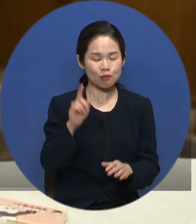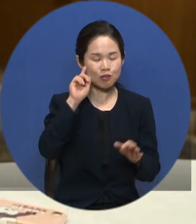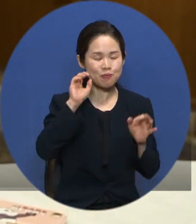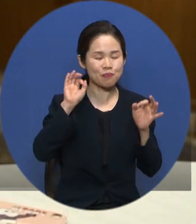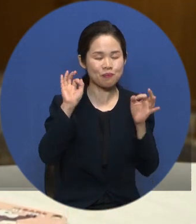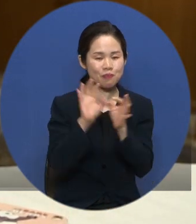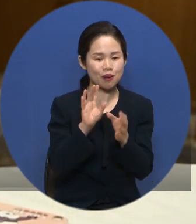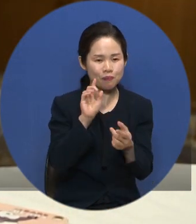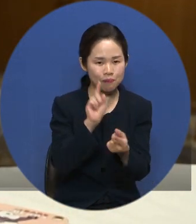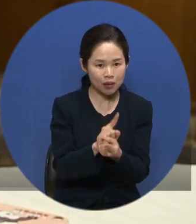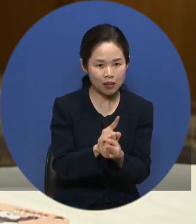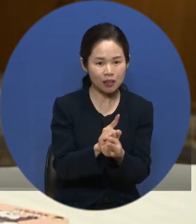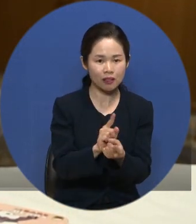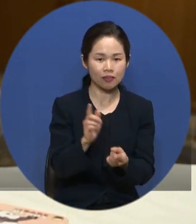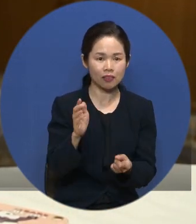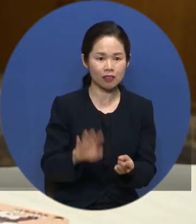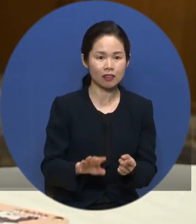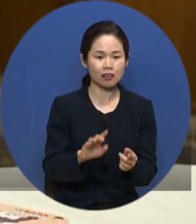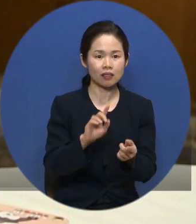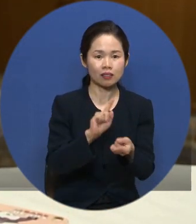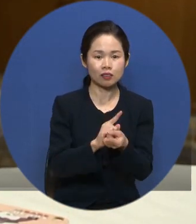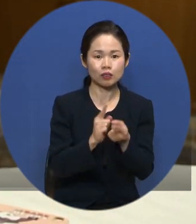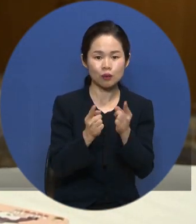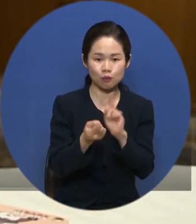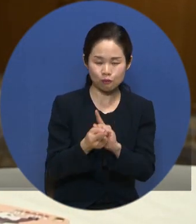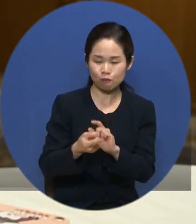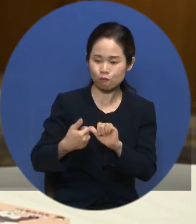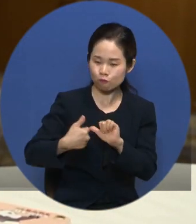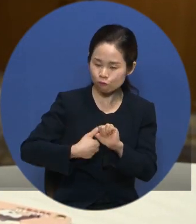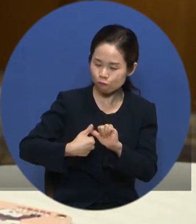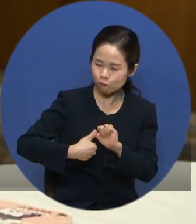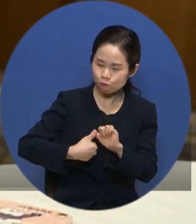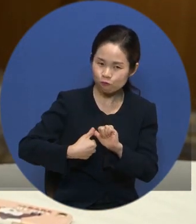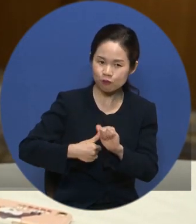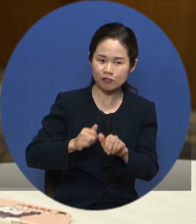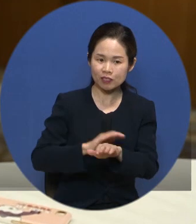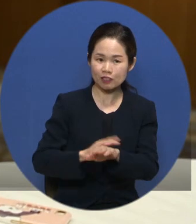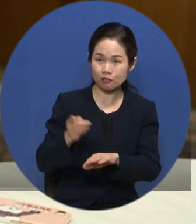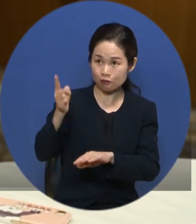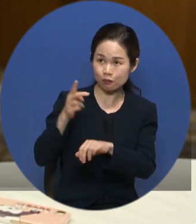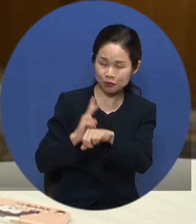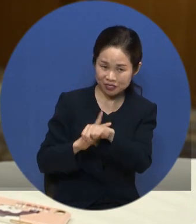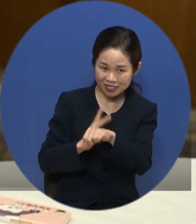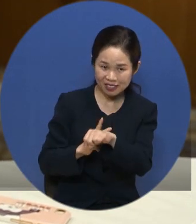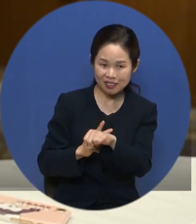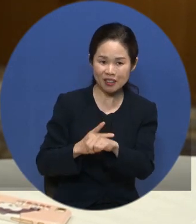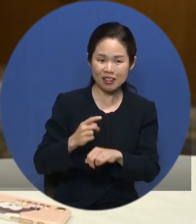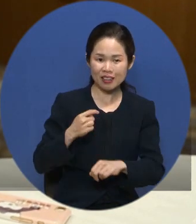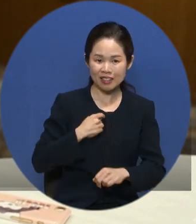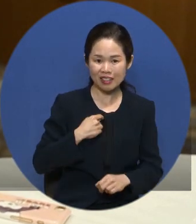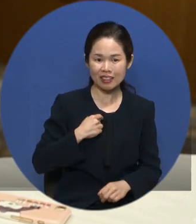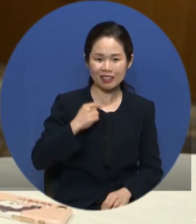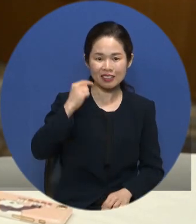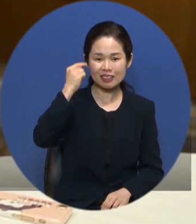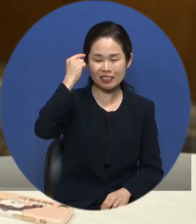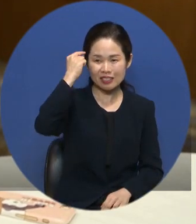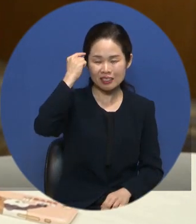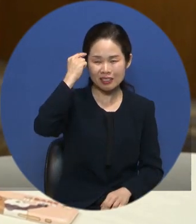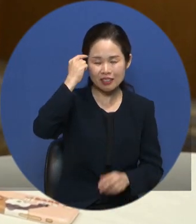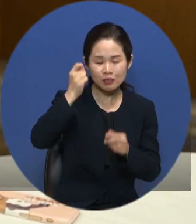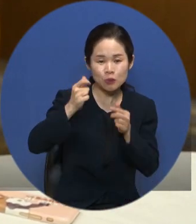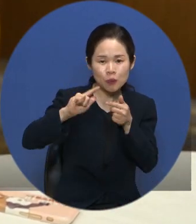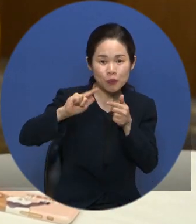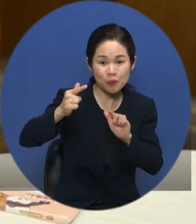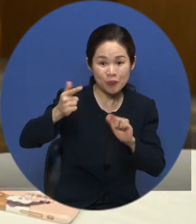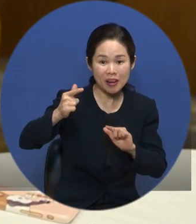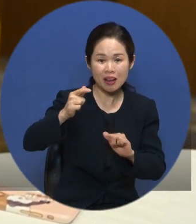가졌는데도 이렇게 서로 잘 조언을 해주고 선생님하고 저하고 생각하는 게 조금씩 다른